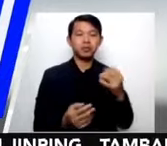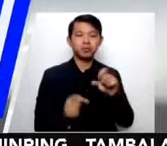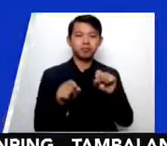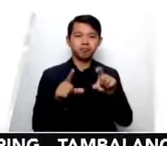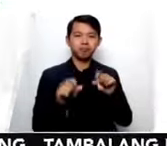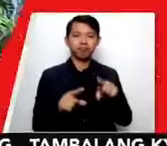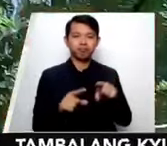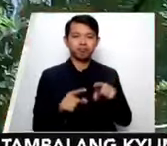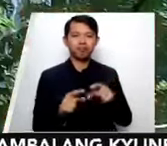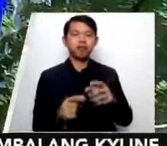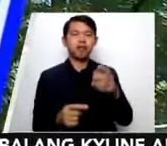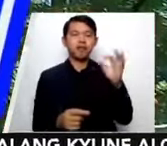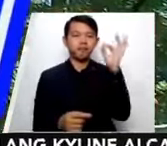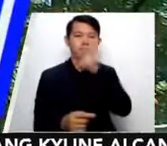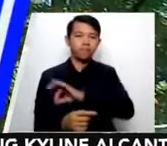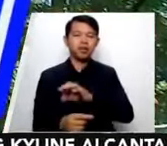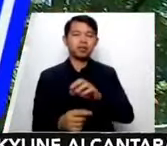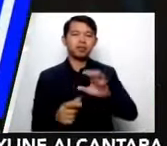IDs